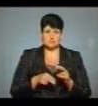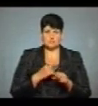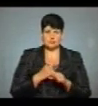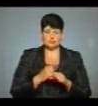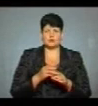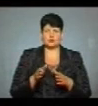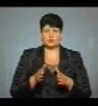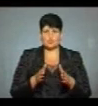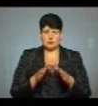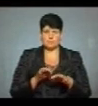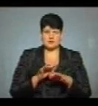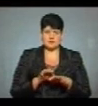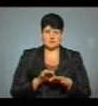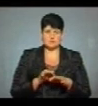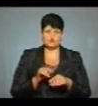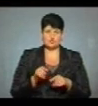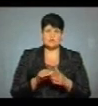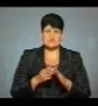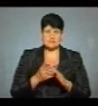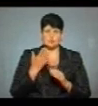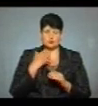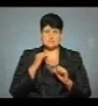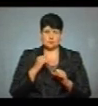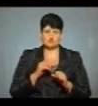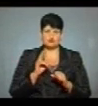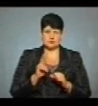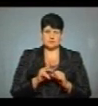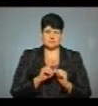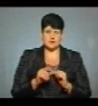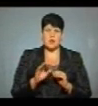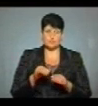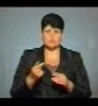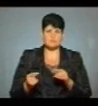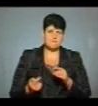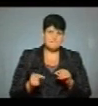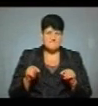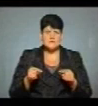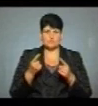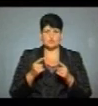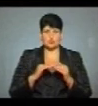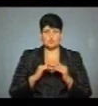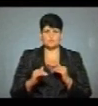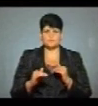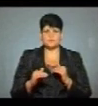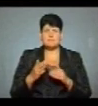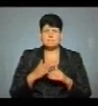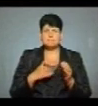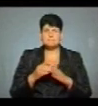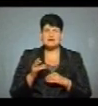в той стан, коли вже можна буде курсувати тролейбусом, а потім вже будемо повністю відновлювати дорожнє покриття. Тобто ми